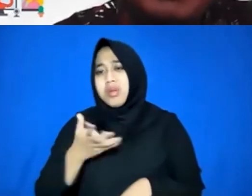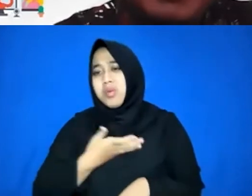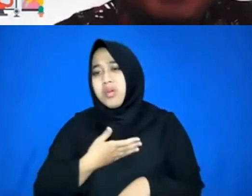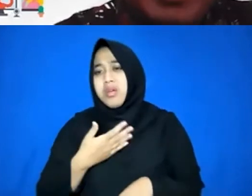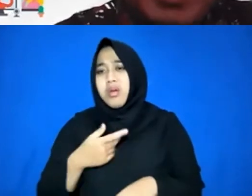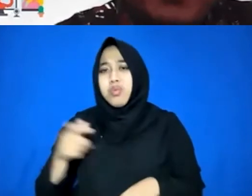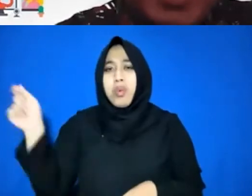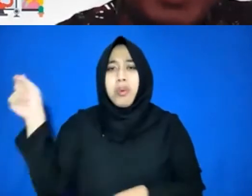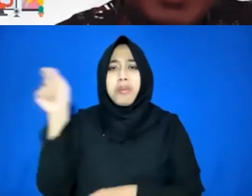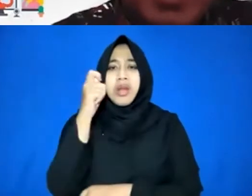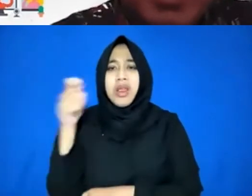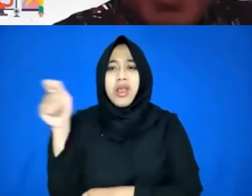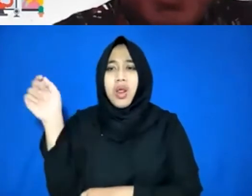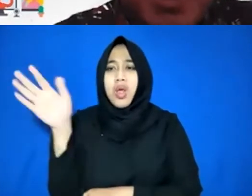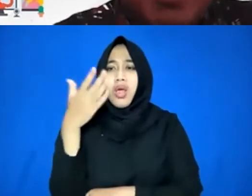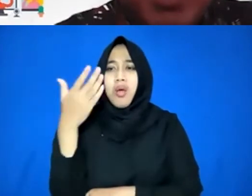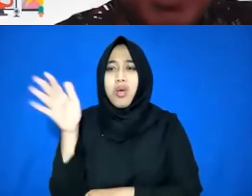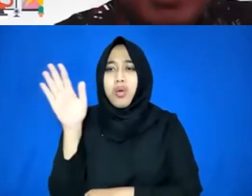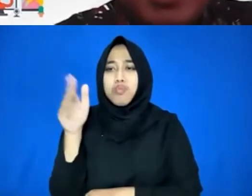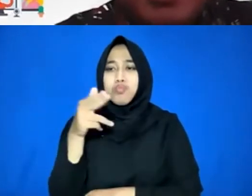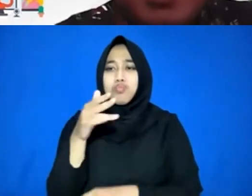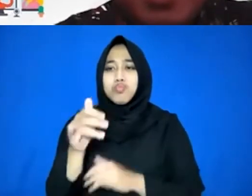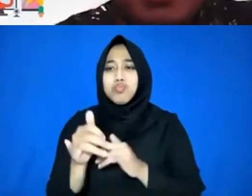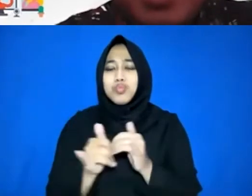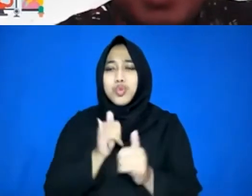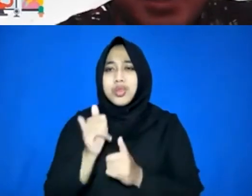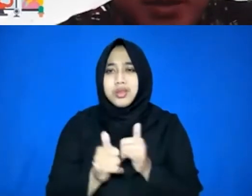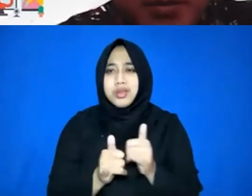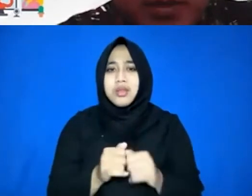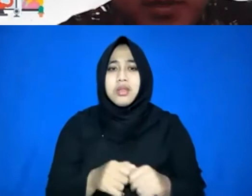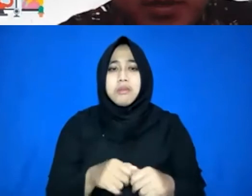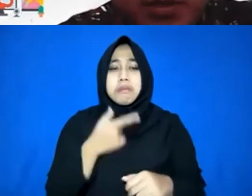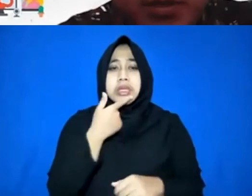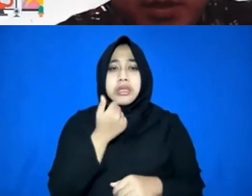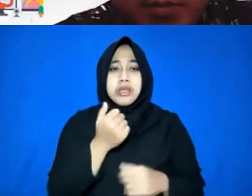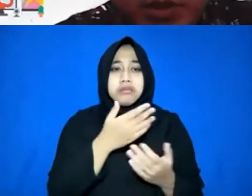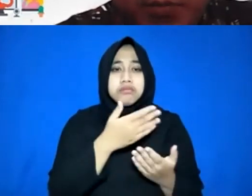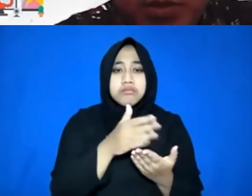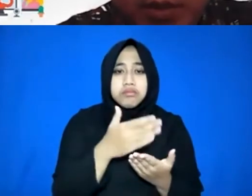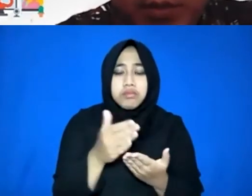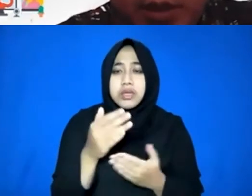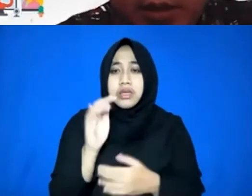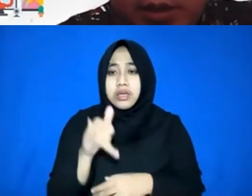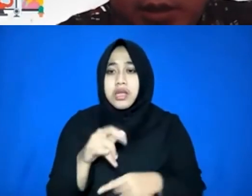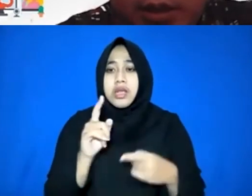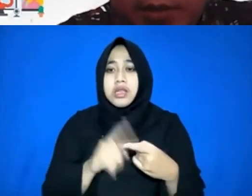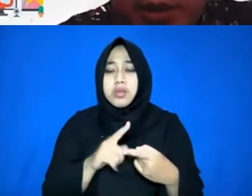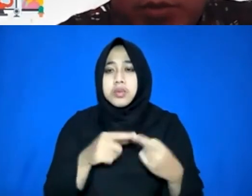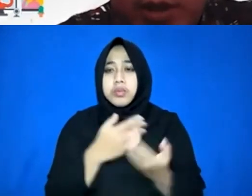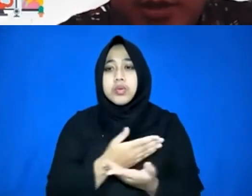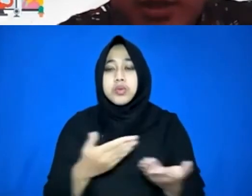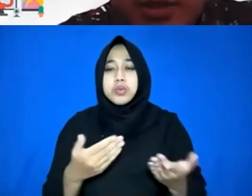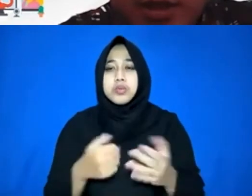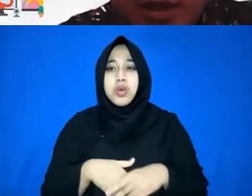putih saya buat laporan. Tapi memang ini pentingnya kita sharing ya, meskipun teman-teman yang di apa